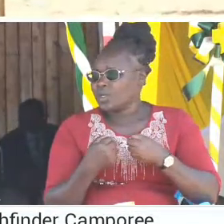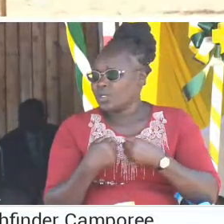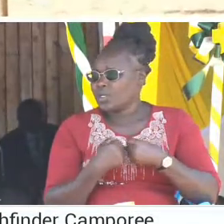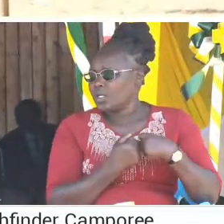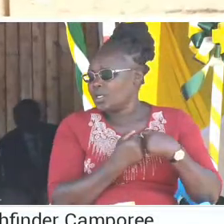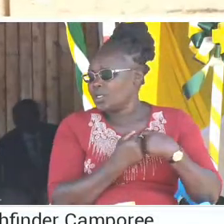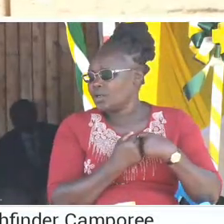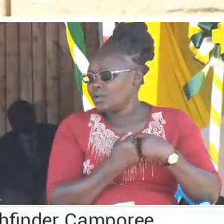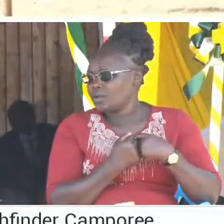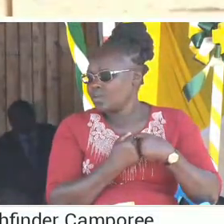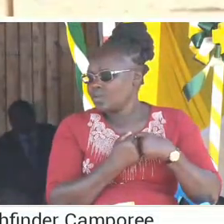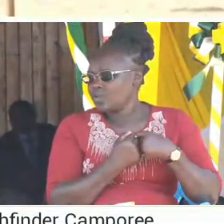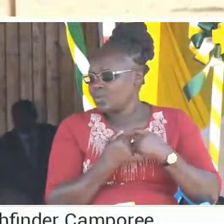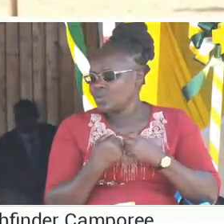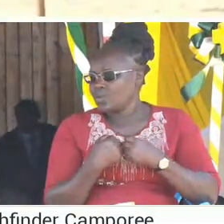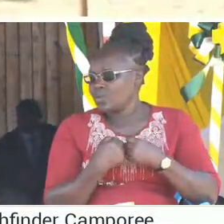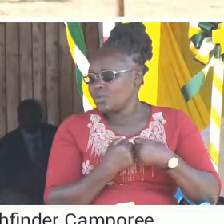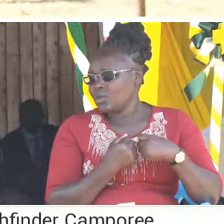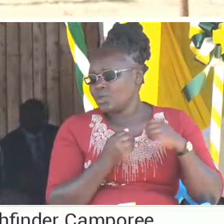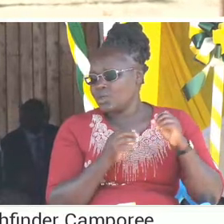sumbuko ya